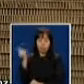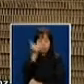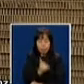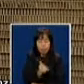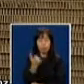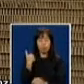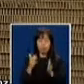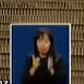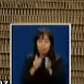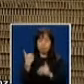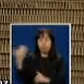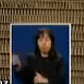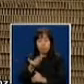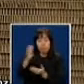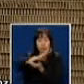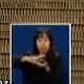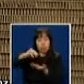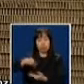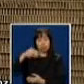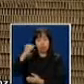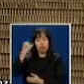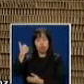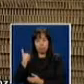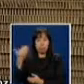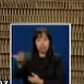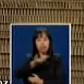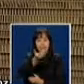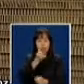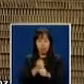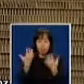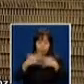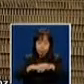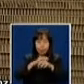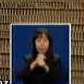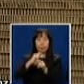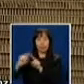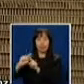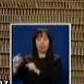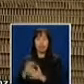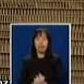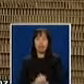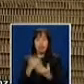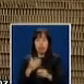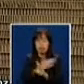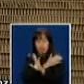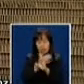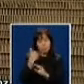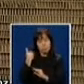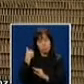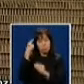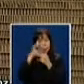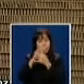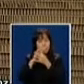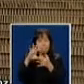คณบดีคณะนิเทศศาสตร์จุฬาลงกรณ์มหาวิทยาลัยซึ่งช่วยทำงานในด้านการประสานงานด้วยก่อนหน้านี้มีความห่วงใยครับว่าการ